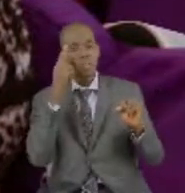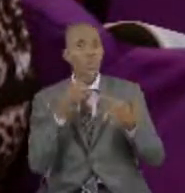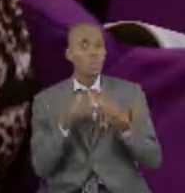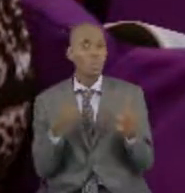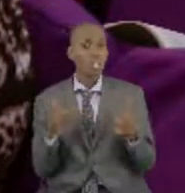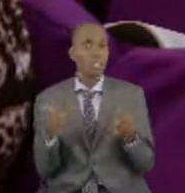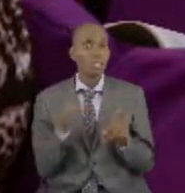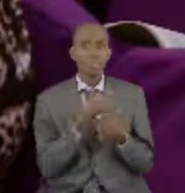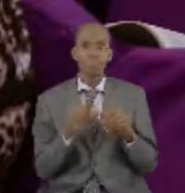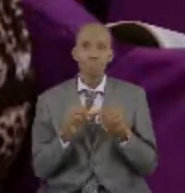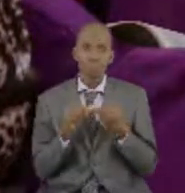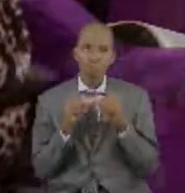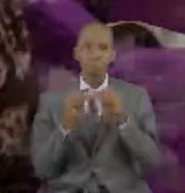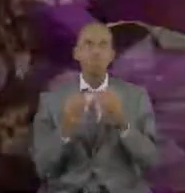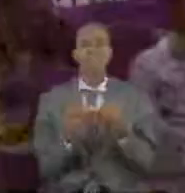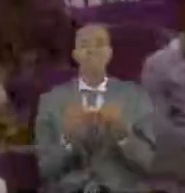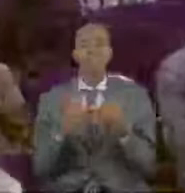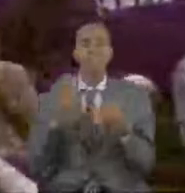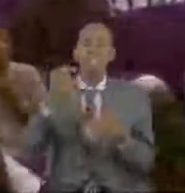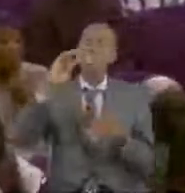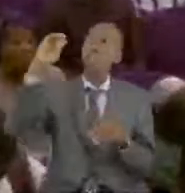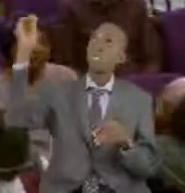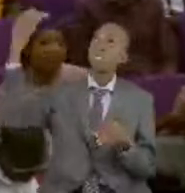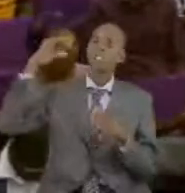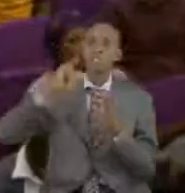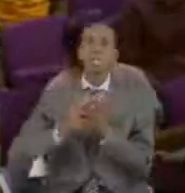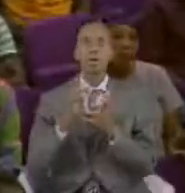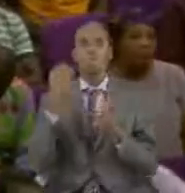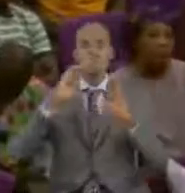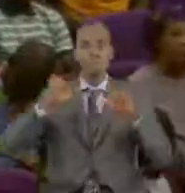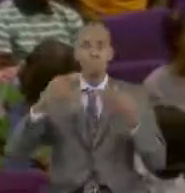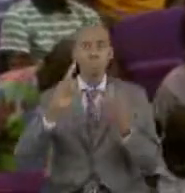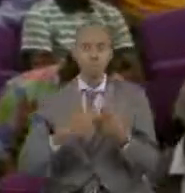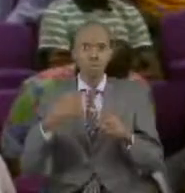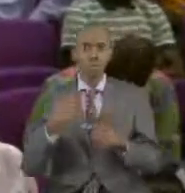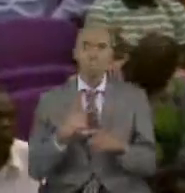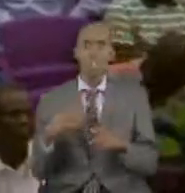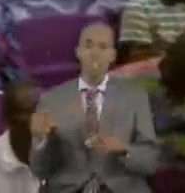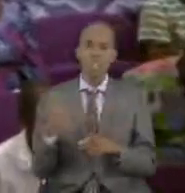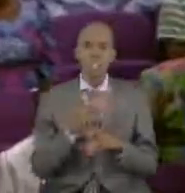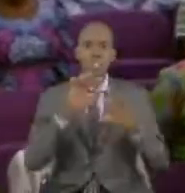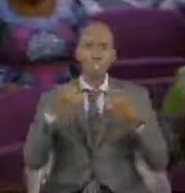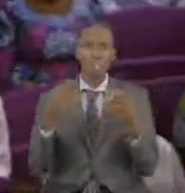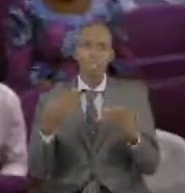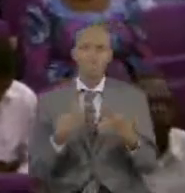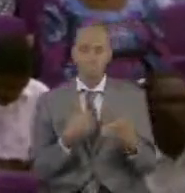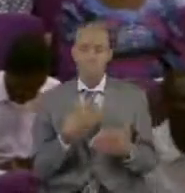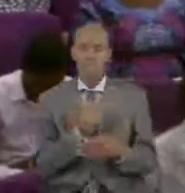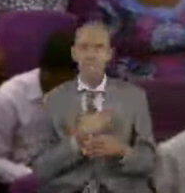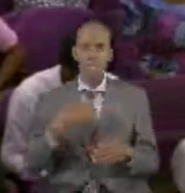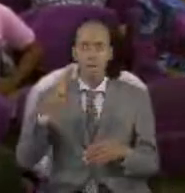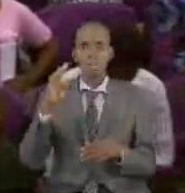perçu ils ont perçu la glace et ils ont vu la grâce qui était à moi